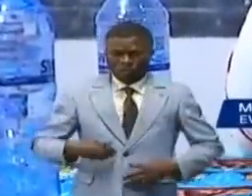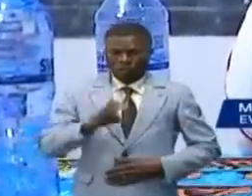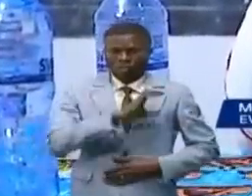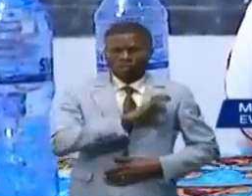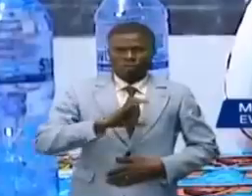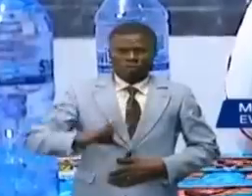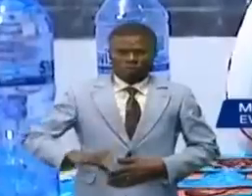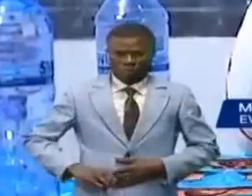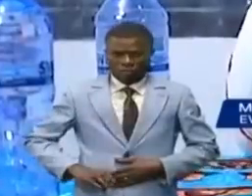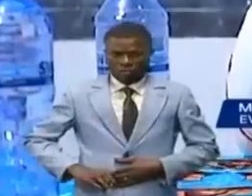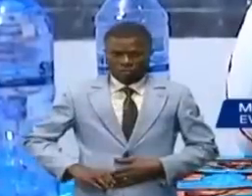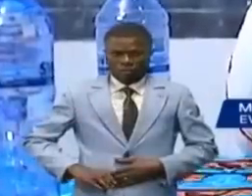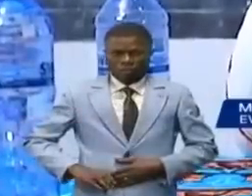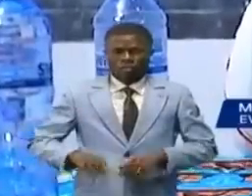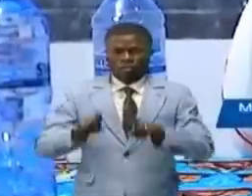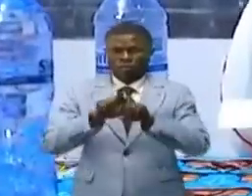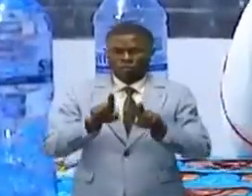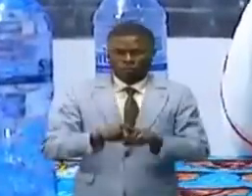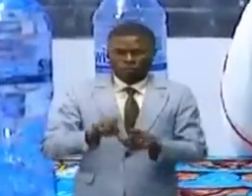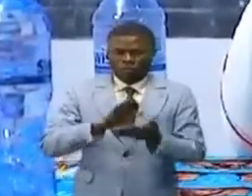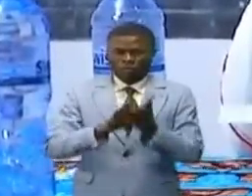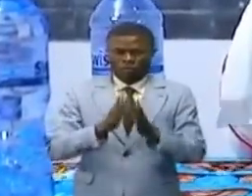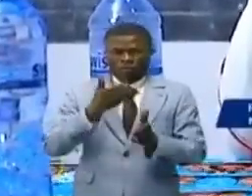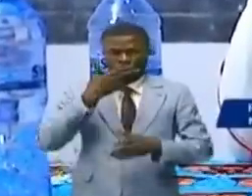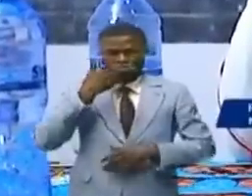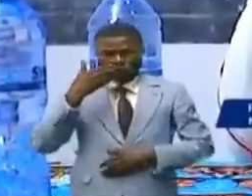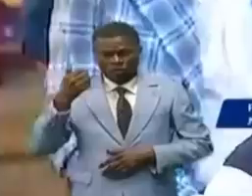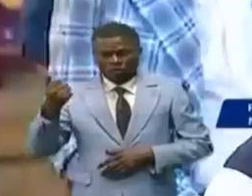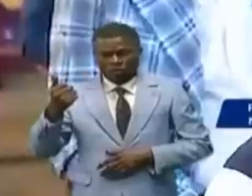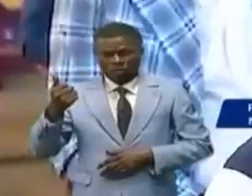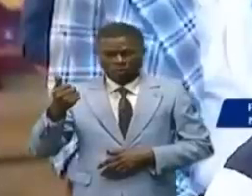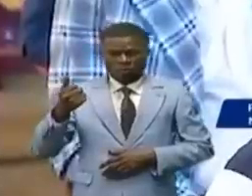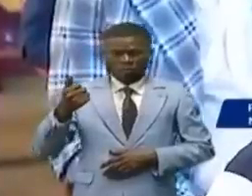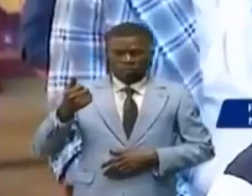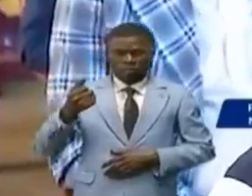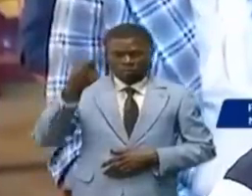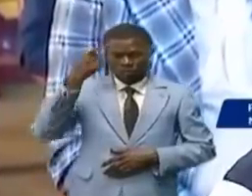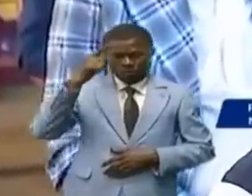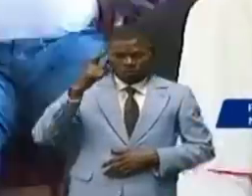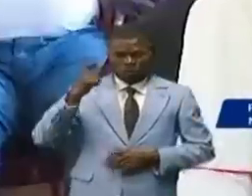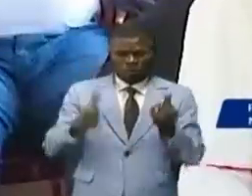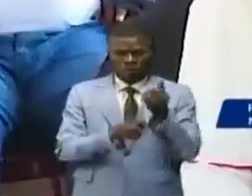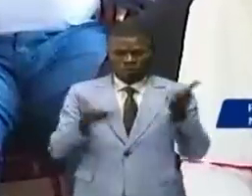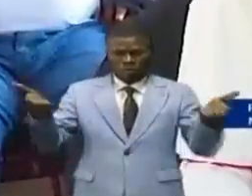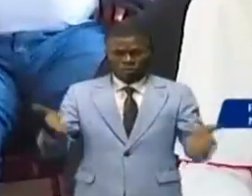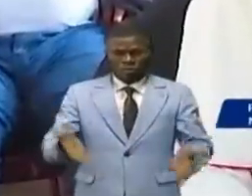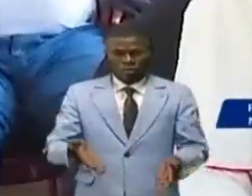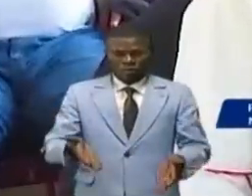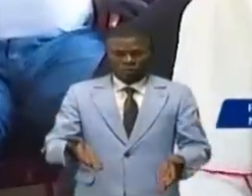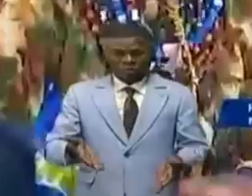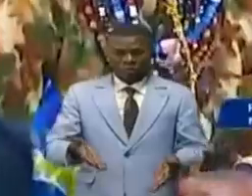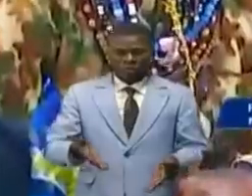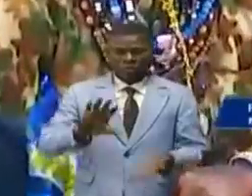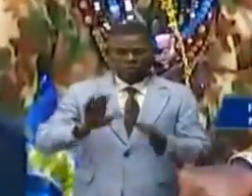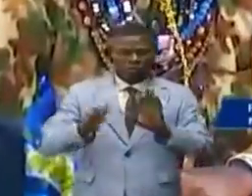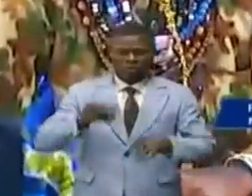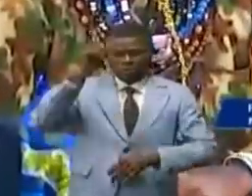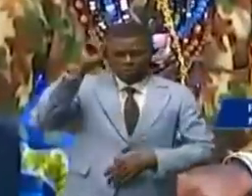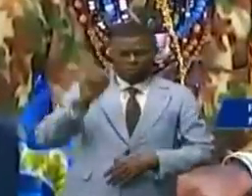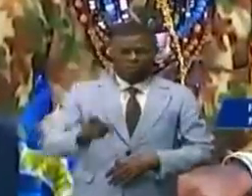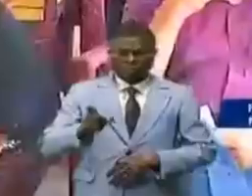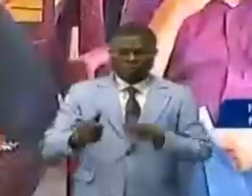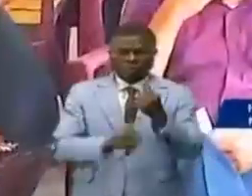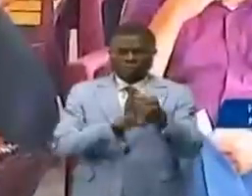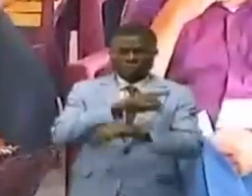une soirée délicieux futur pour le participant très bien centenaire de la paroisse Jean